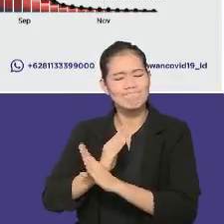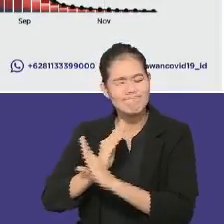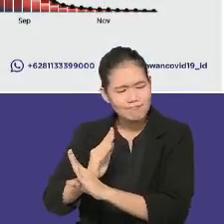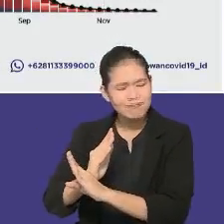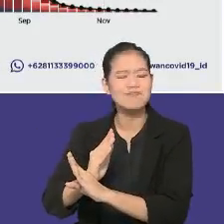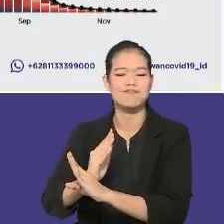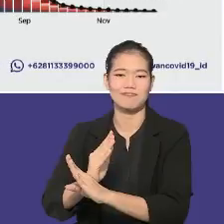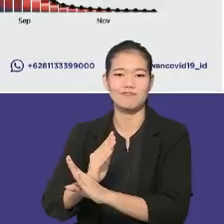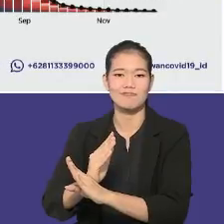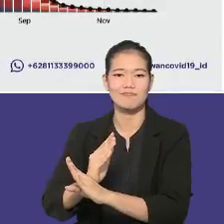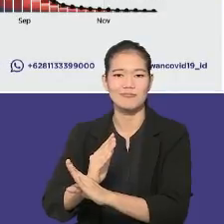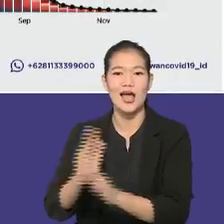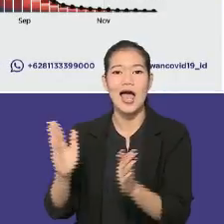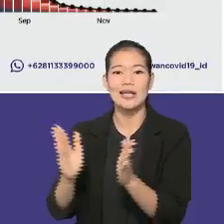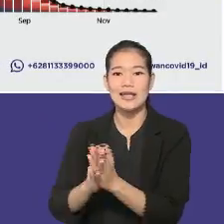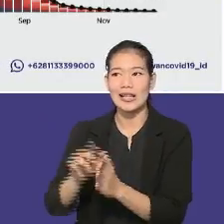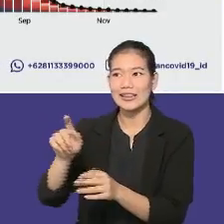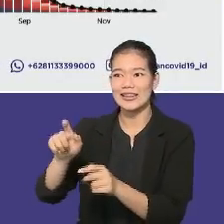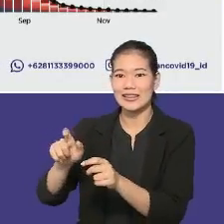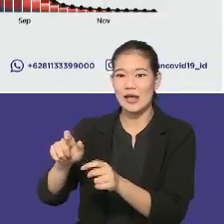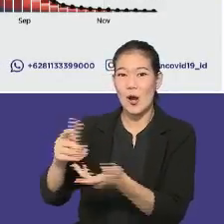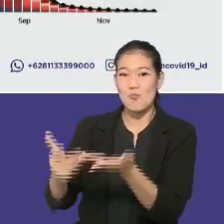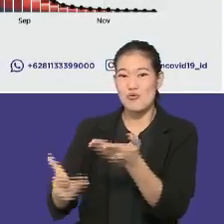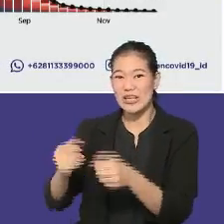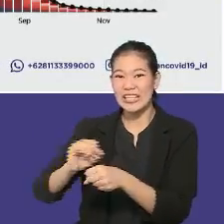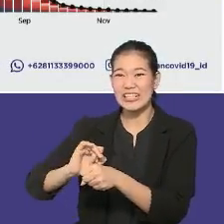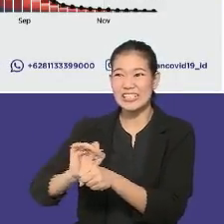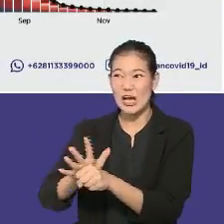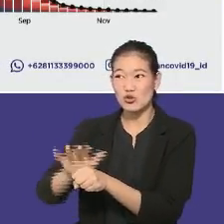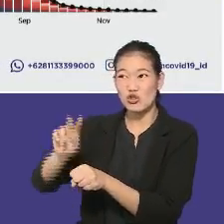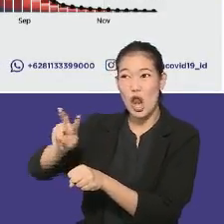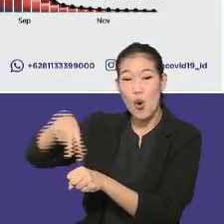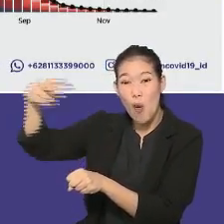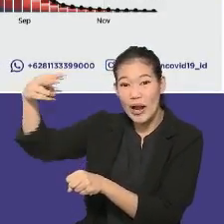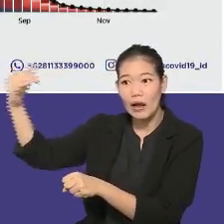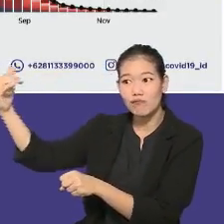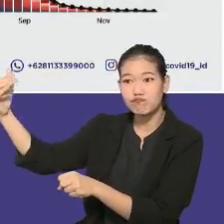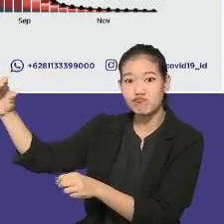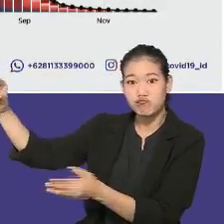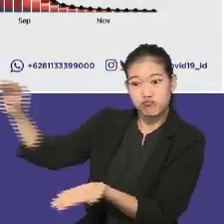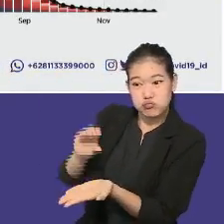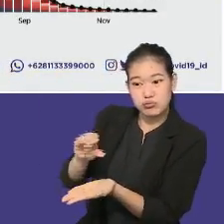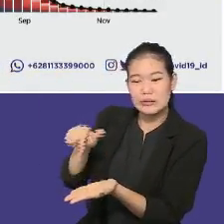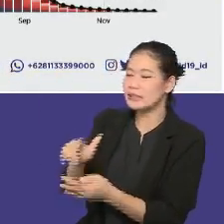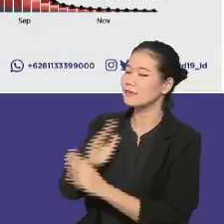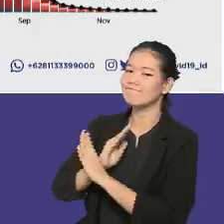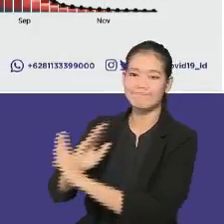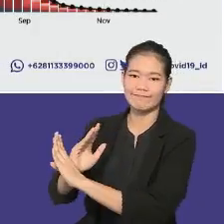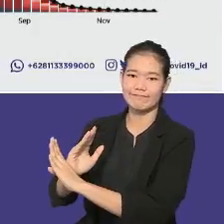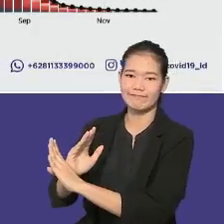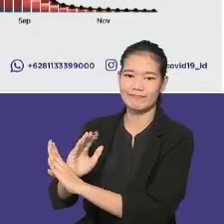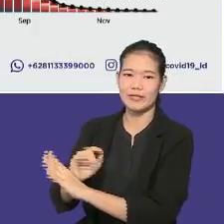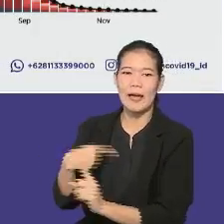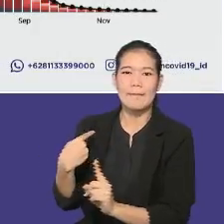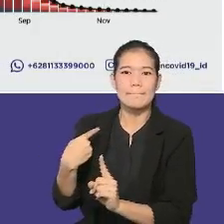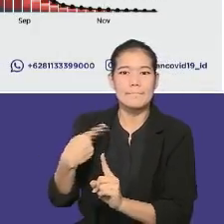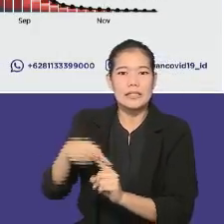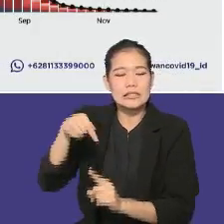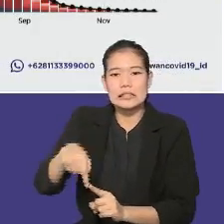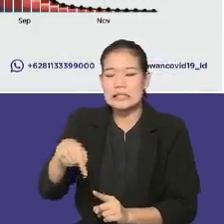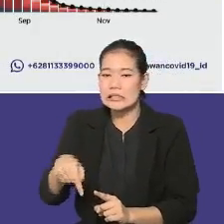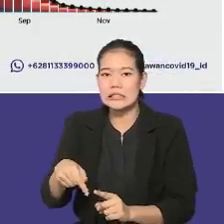Indonesia dan masuknya importasi kasus terutama dari varian-varian mutasi, terlebih varian